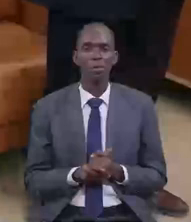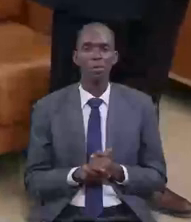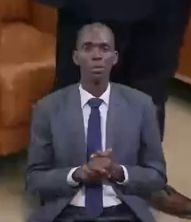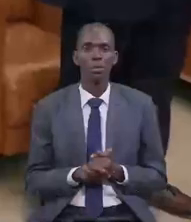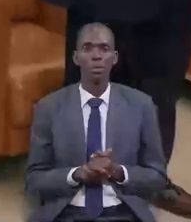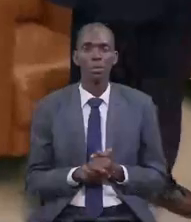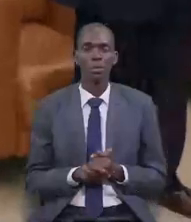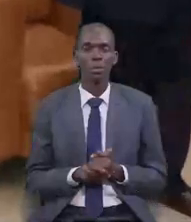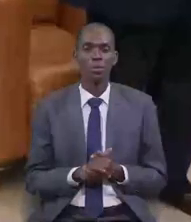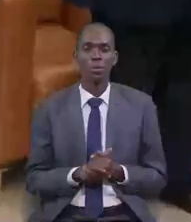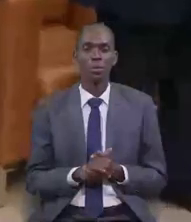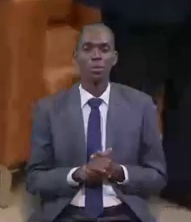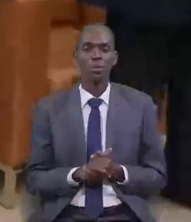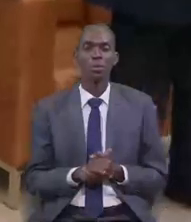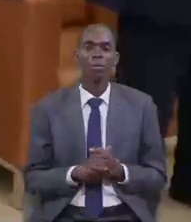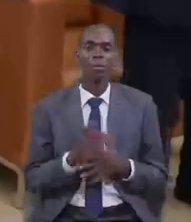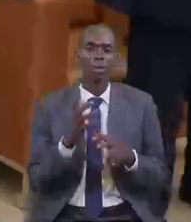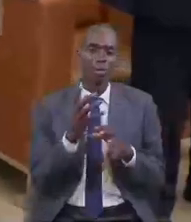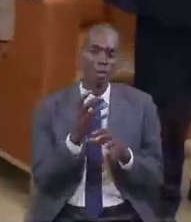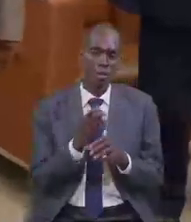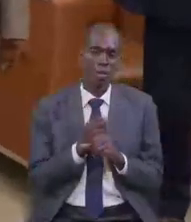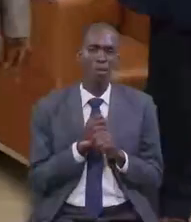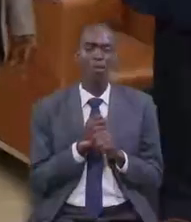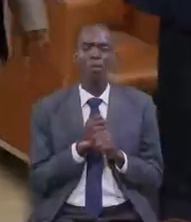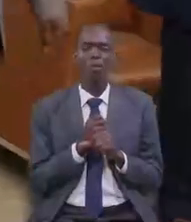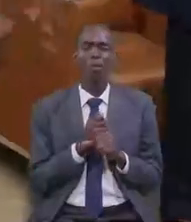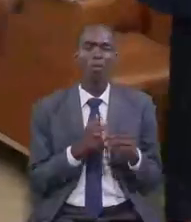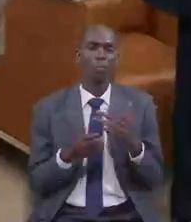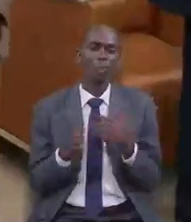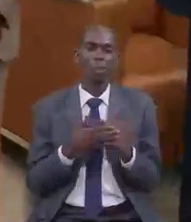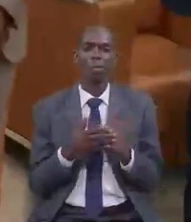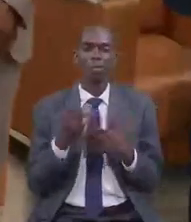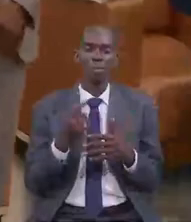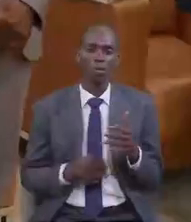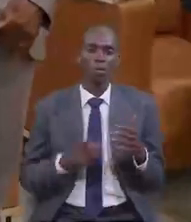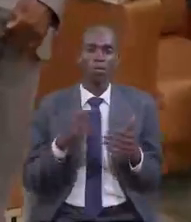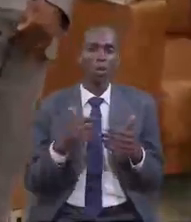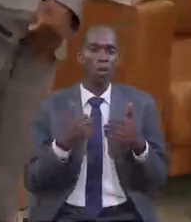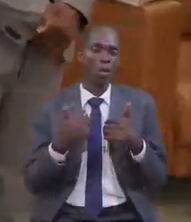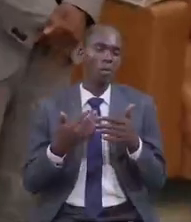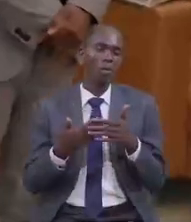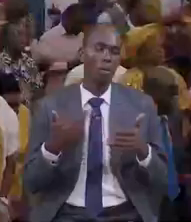ce que vous avez reçu au Seigneur, ce que vous avez reçu du Seigneur au départ,